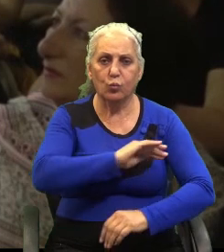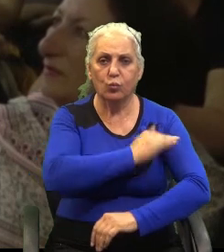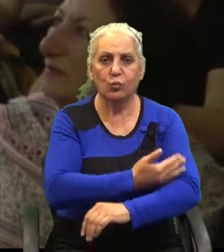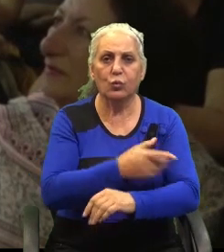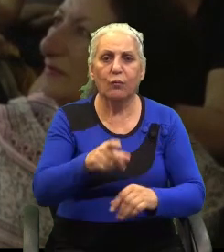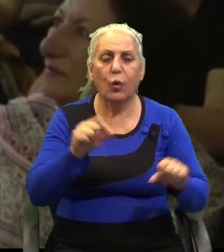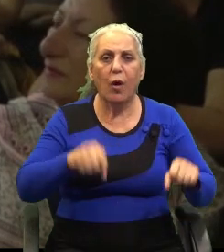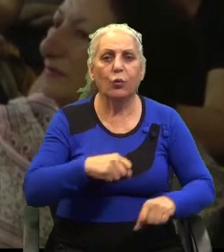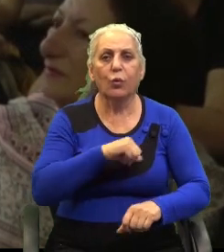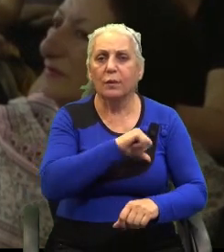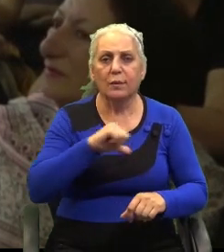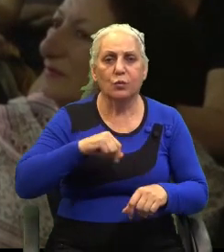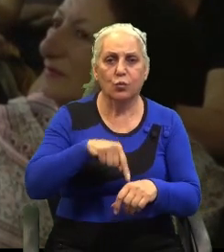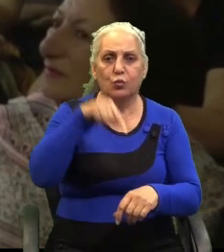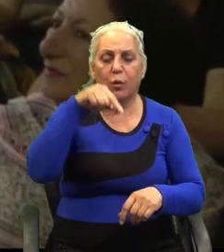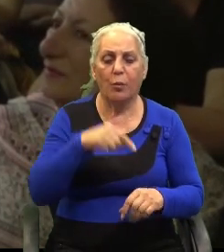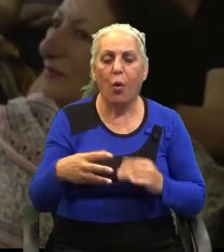հողը, հողի ջերմությունը։